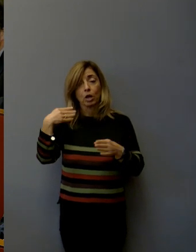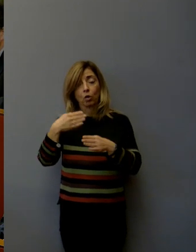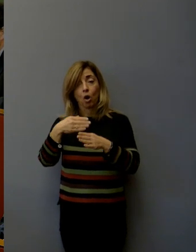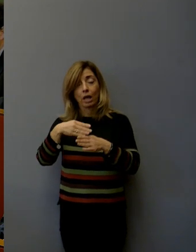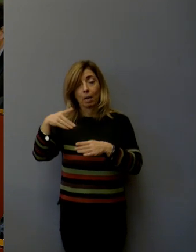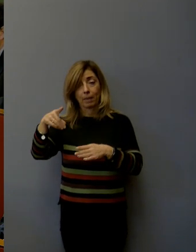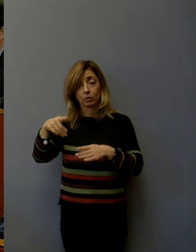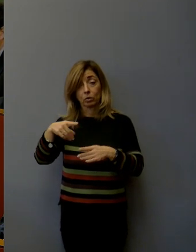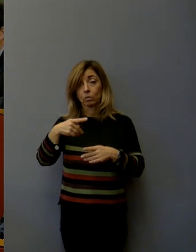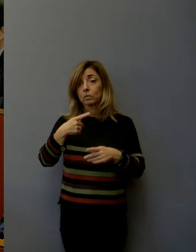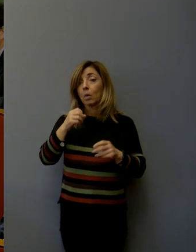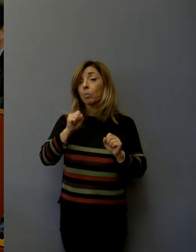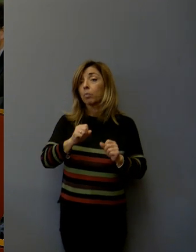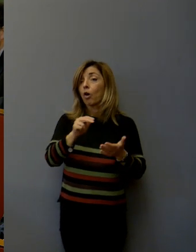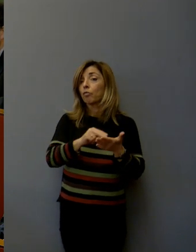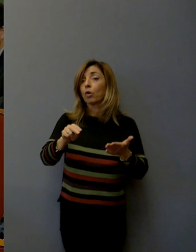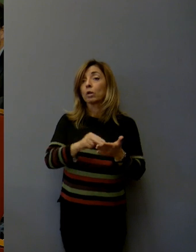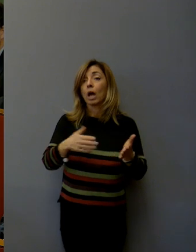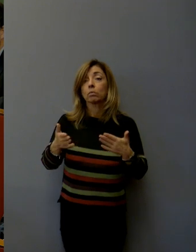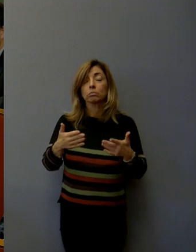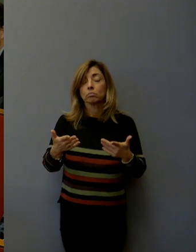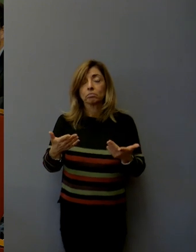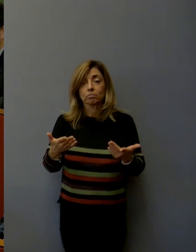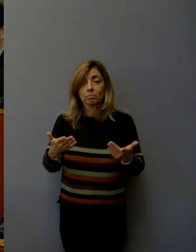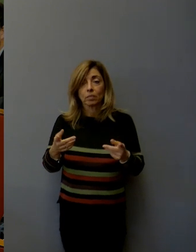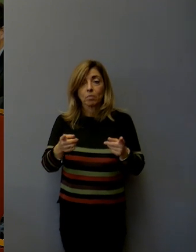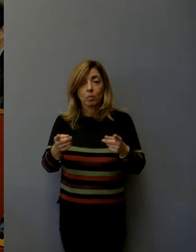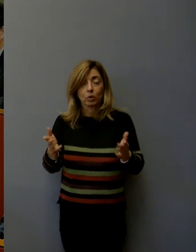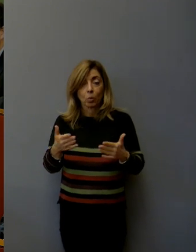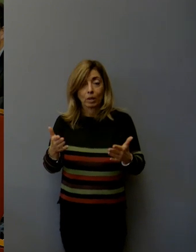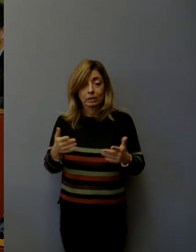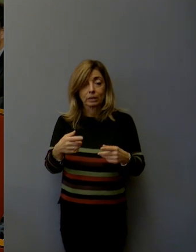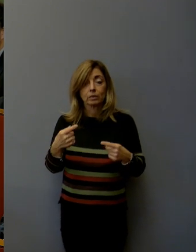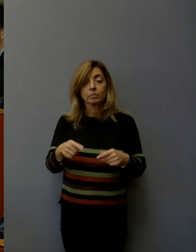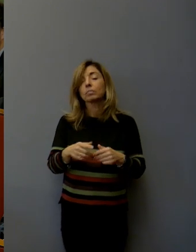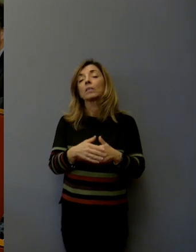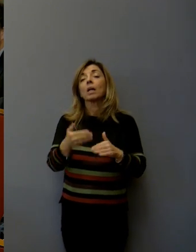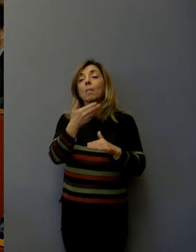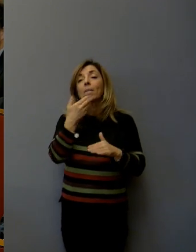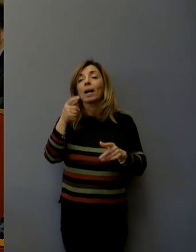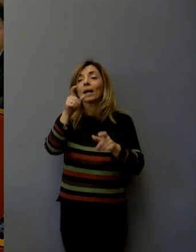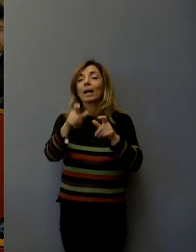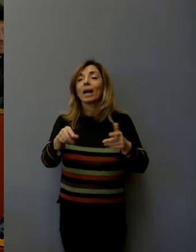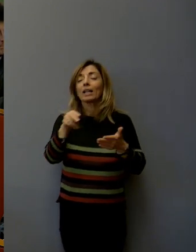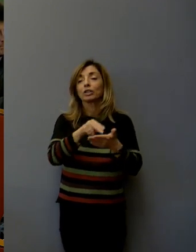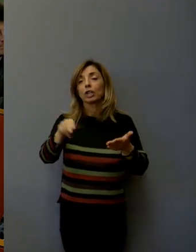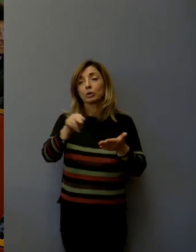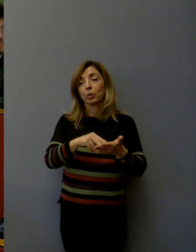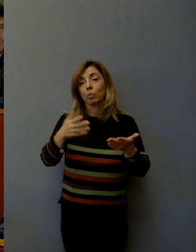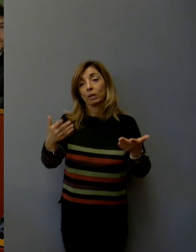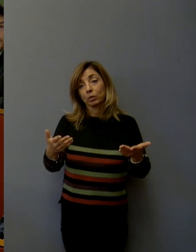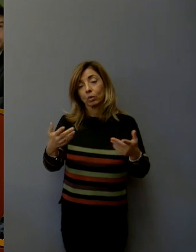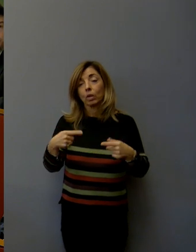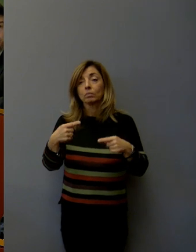Come già detto prima dello scrutatore ci passa un po' strumentale tenendo anche conto del fatto che abbiamo iniziato alle 14:25